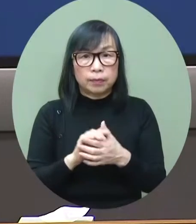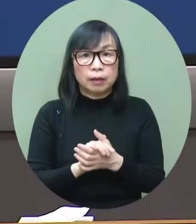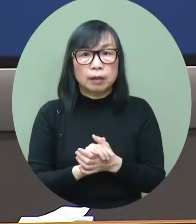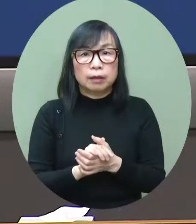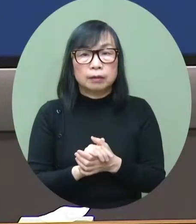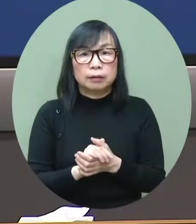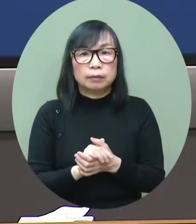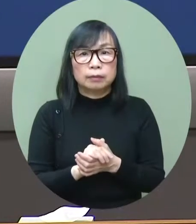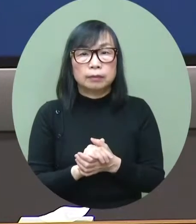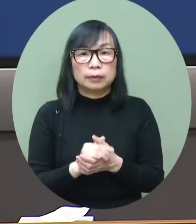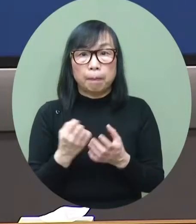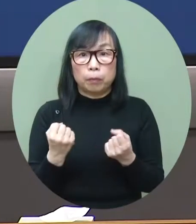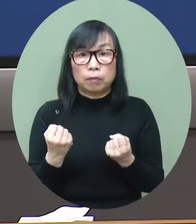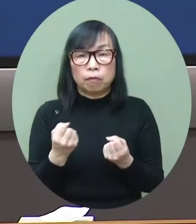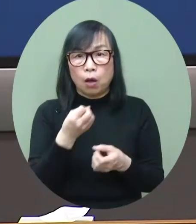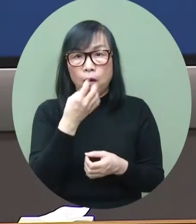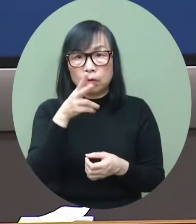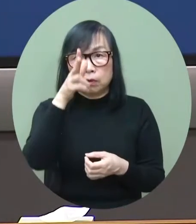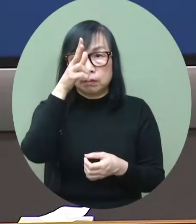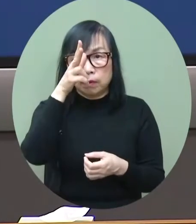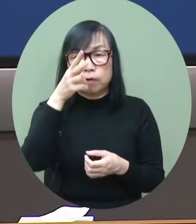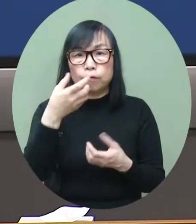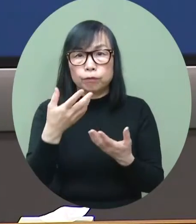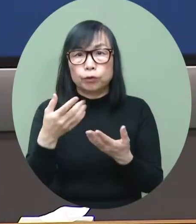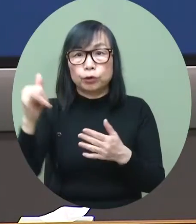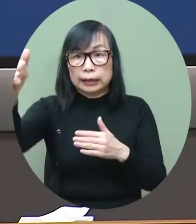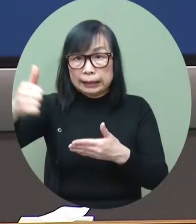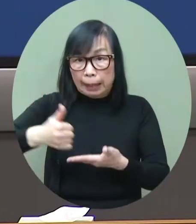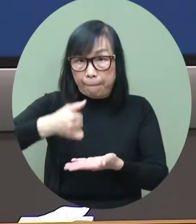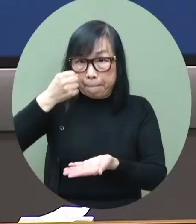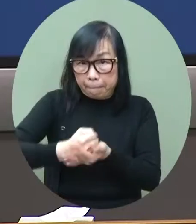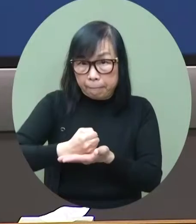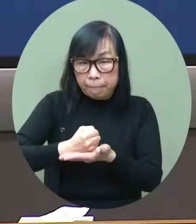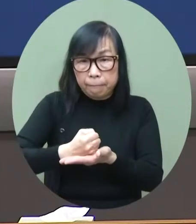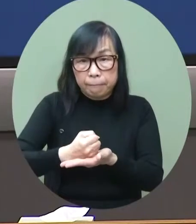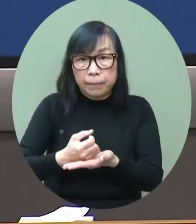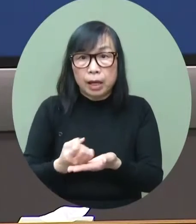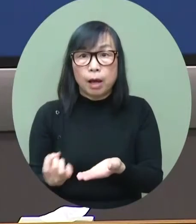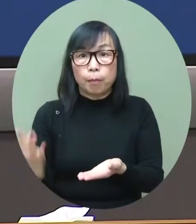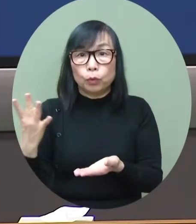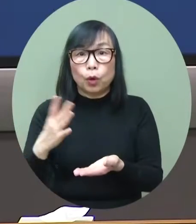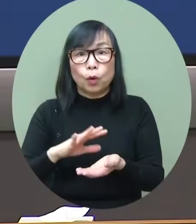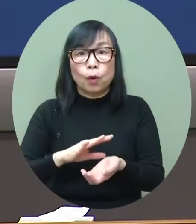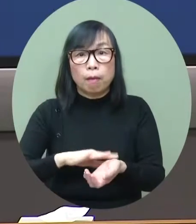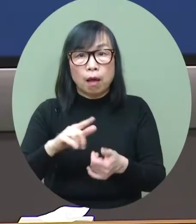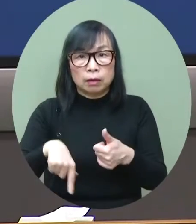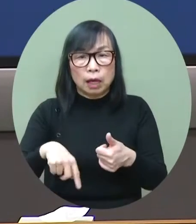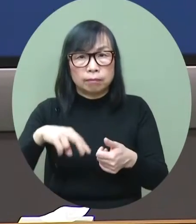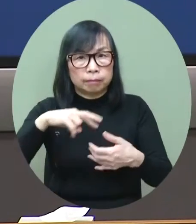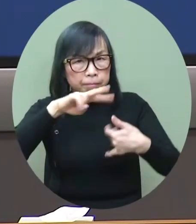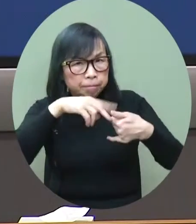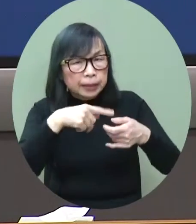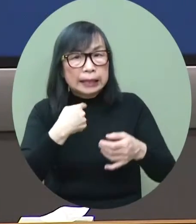般認為而家香港特區政府採取對於入境本土人士嘅檢疫嘅要